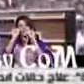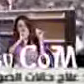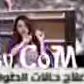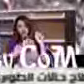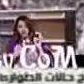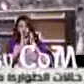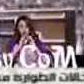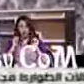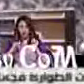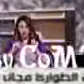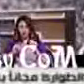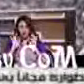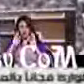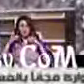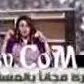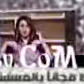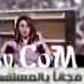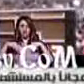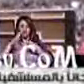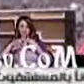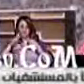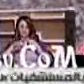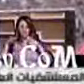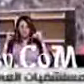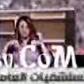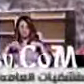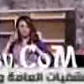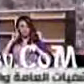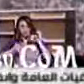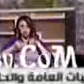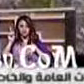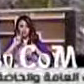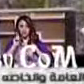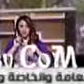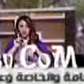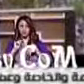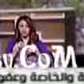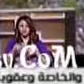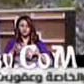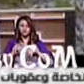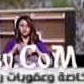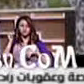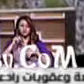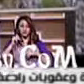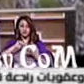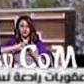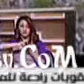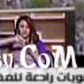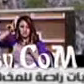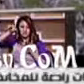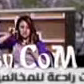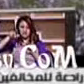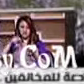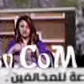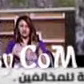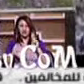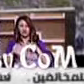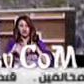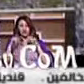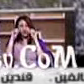الوطن السلميه هي اللغه بين ابنائه رسالتنا اليوم في غايه